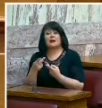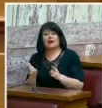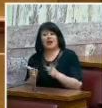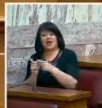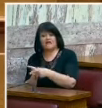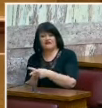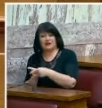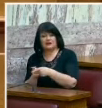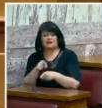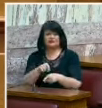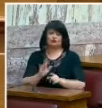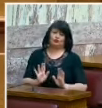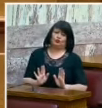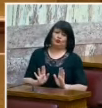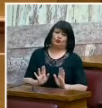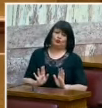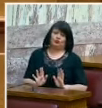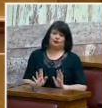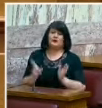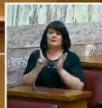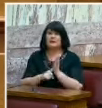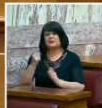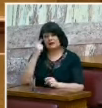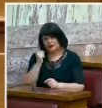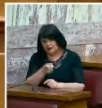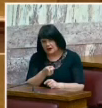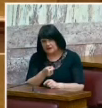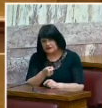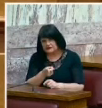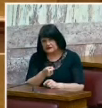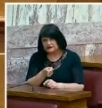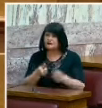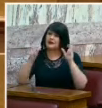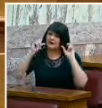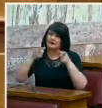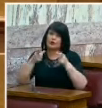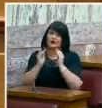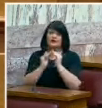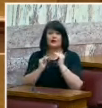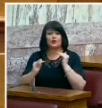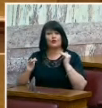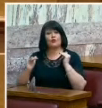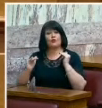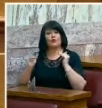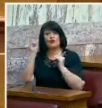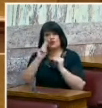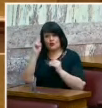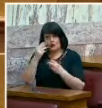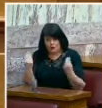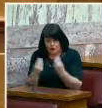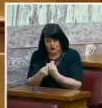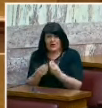τις ομάδες. Και θα πρέπει να καταλάβετε ότι δημοκρατική ομαλότητα και Ρουβίκονες δεν πάνε